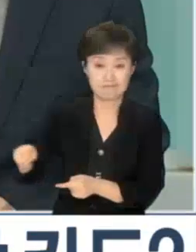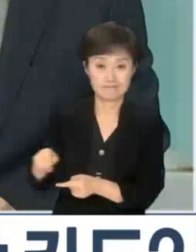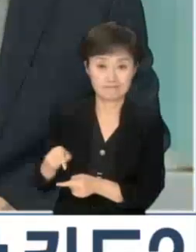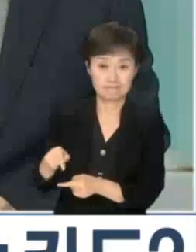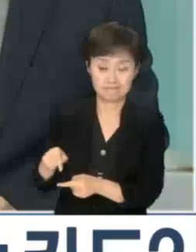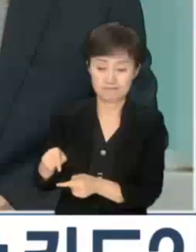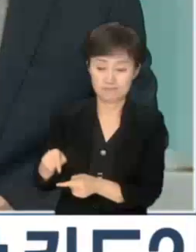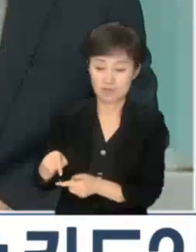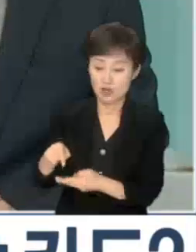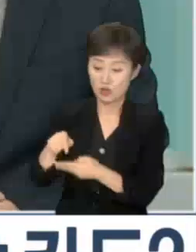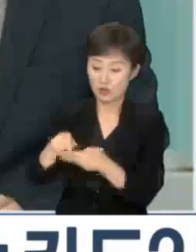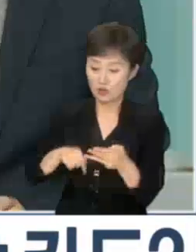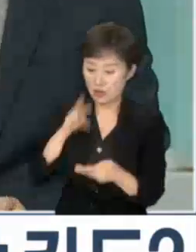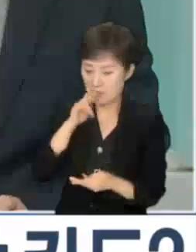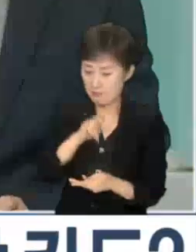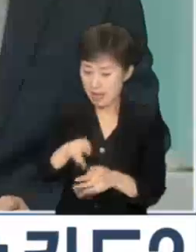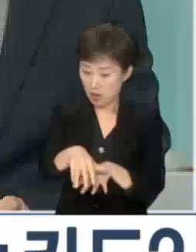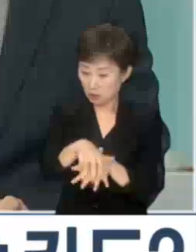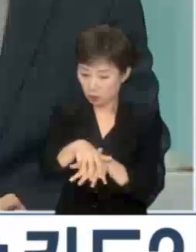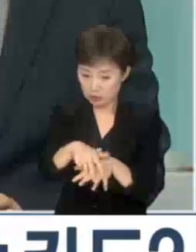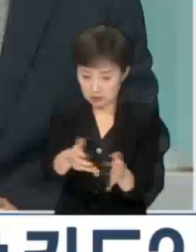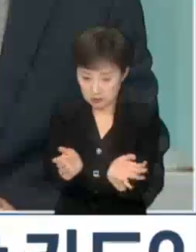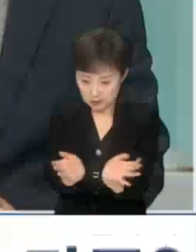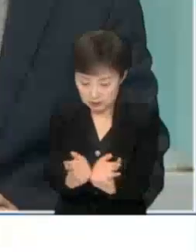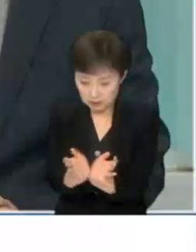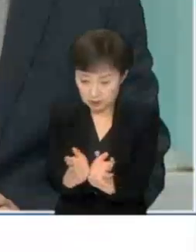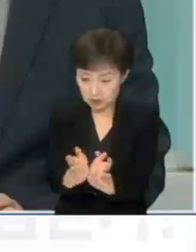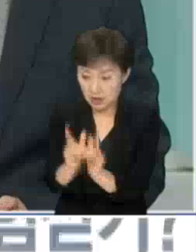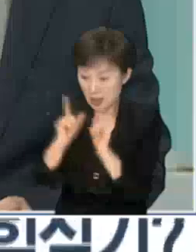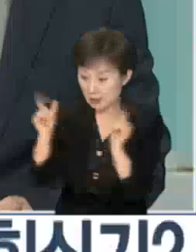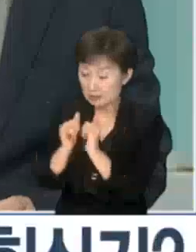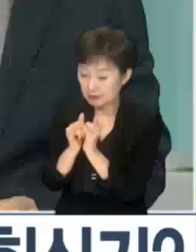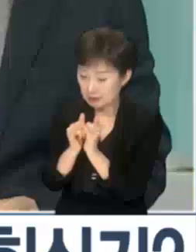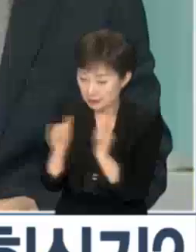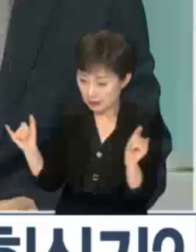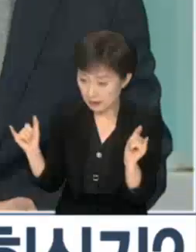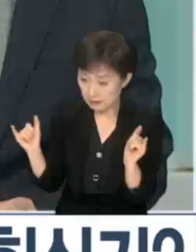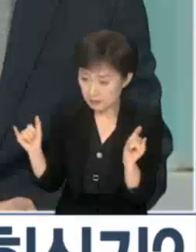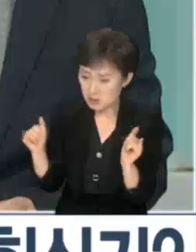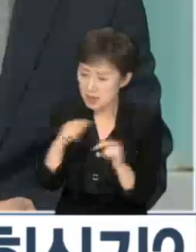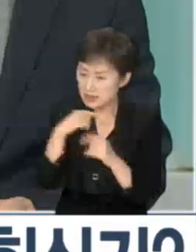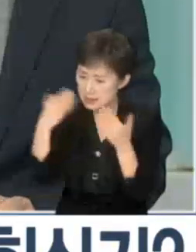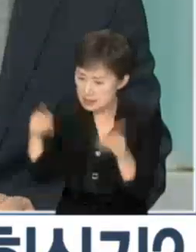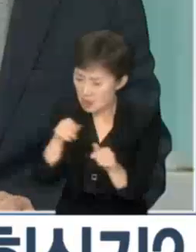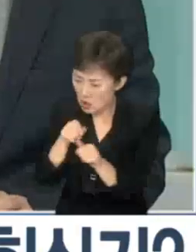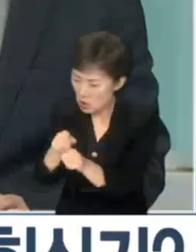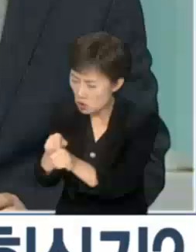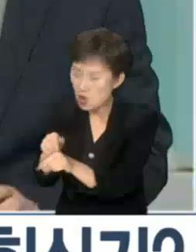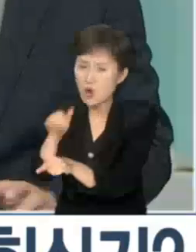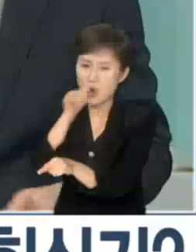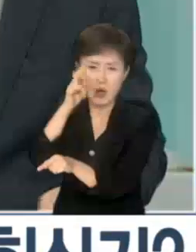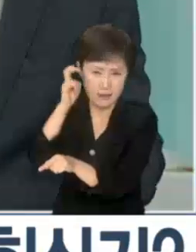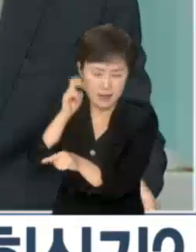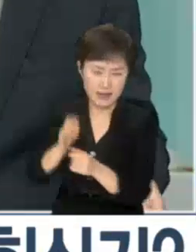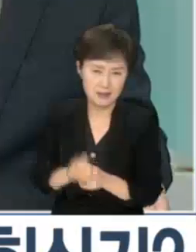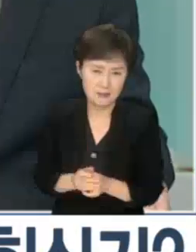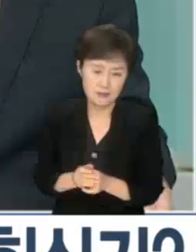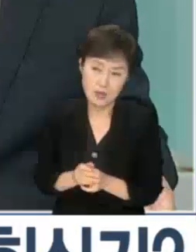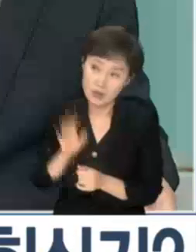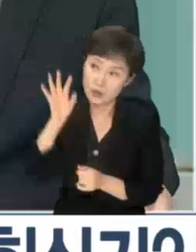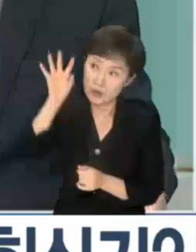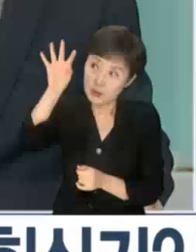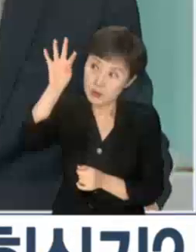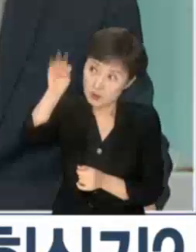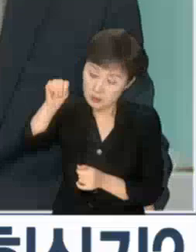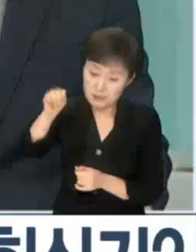그 윤핵관이라든지 이런 분 중진이라든지 이런 분들의 불출마나 험지 출마가 없어진 건 아닐 거라고 봐요. 저는 적당한 시점이